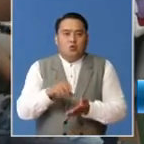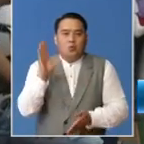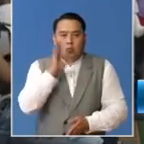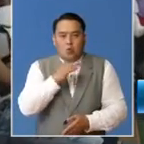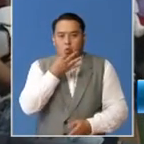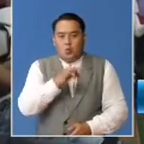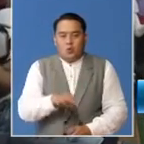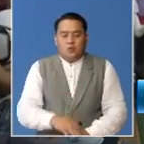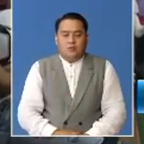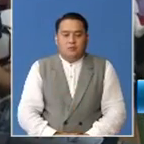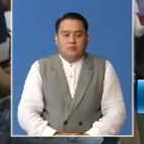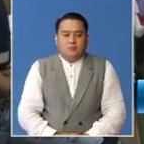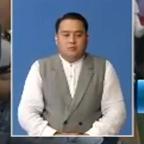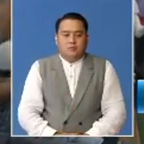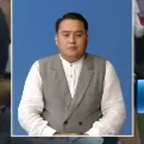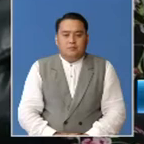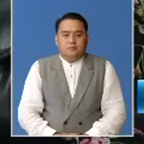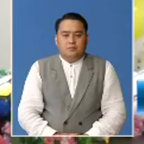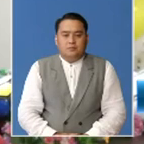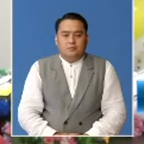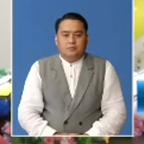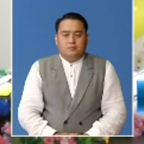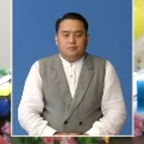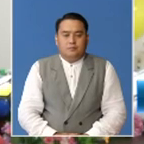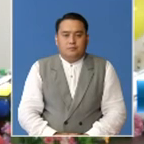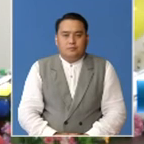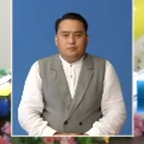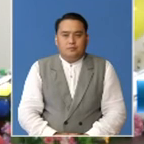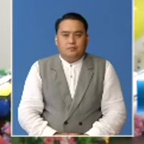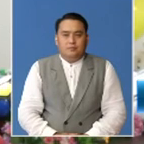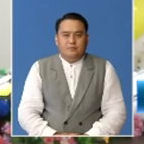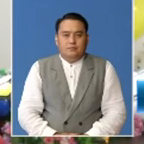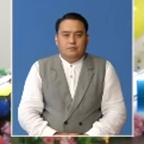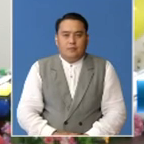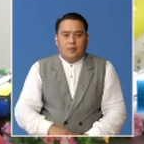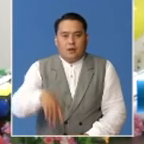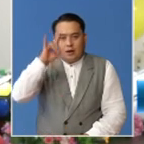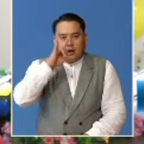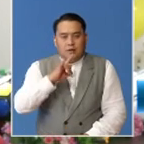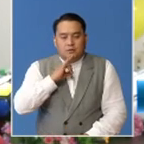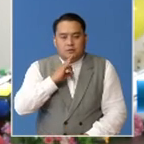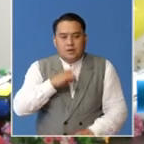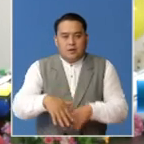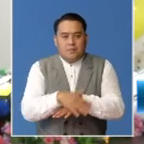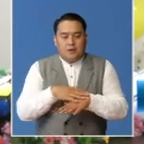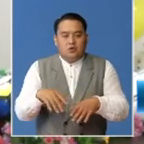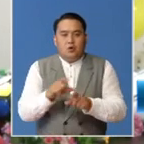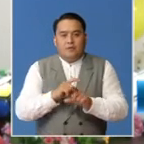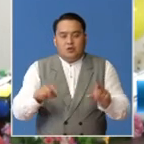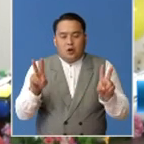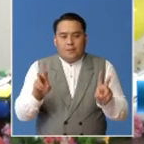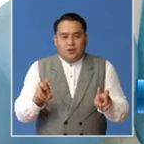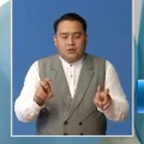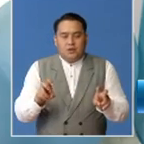участие может каждый. Казахта махал бар. У казахов есть пословица: